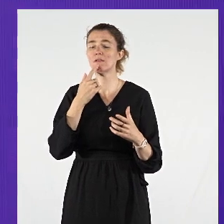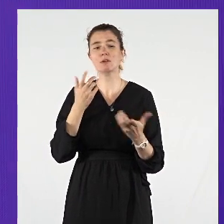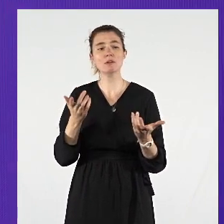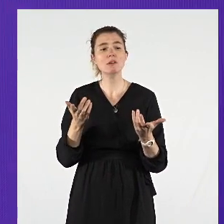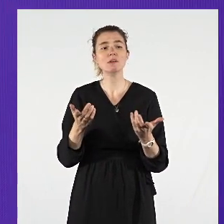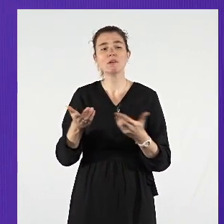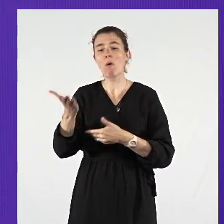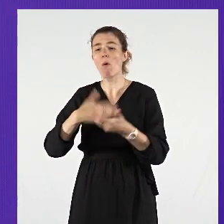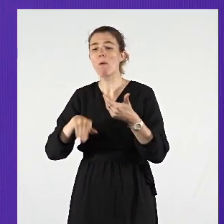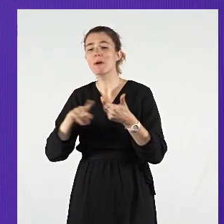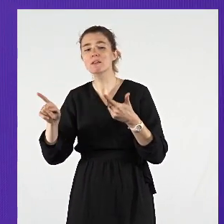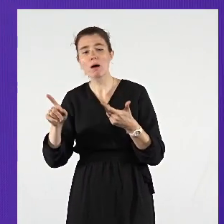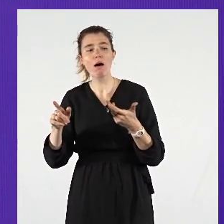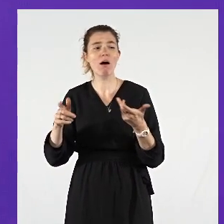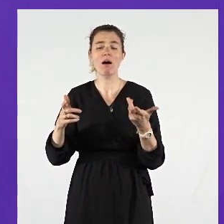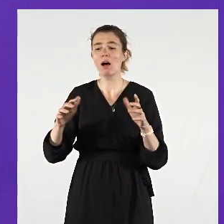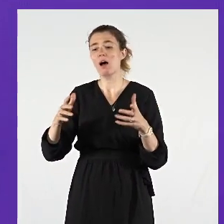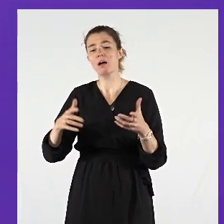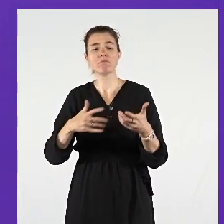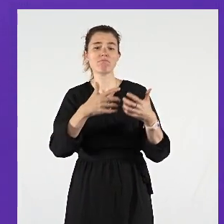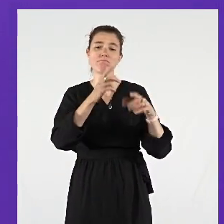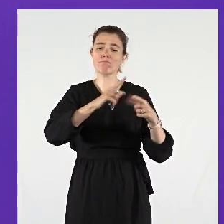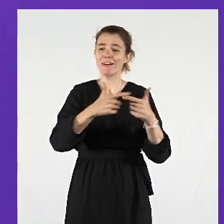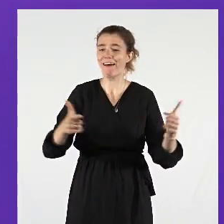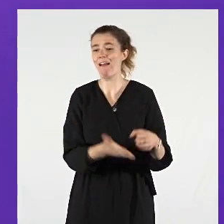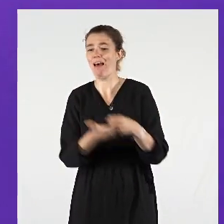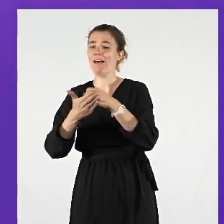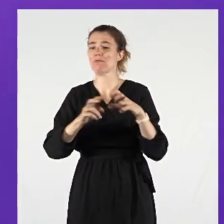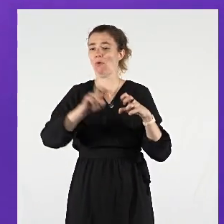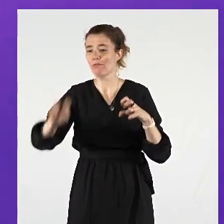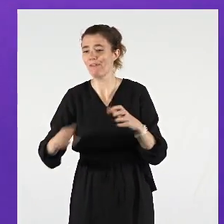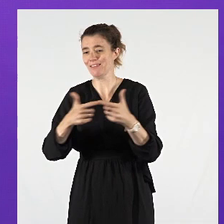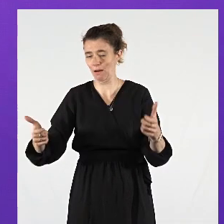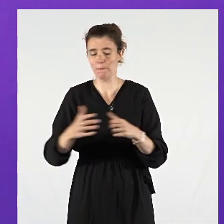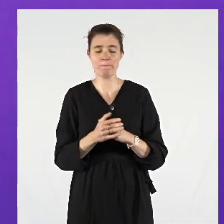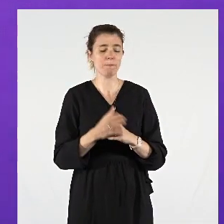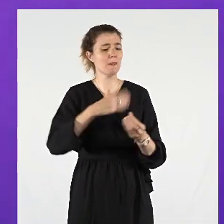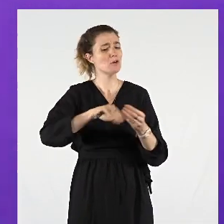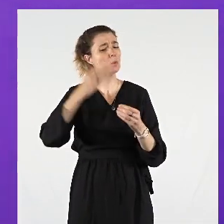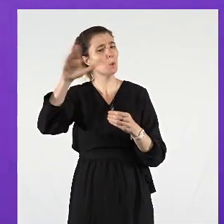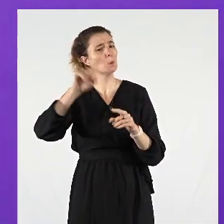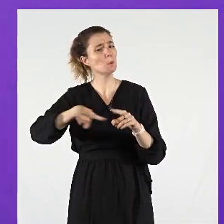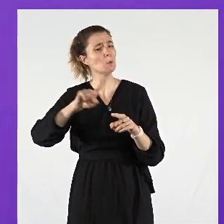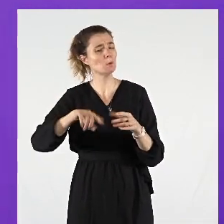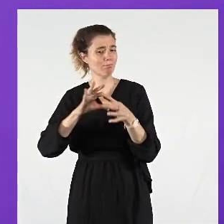des personnes difficiles à mobiliser. Et j'aimerais ajouter aussi un autre point pour aller dans le sens de David, c'est